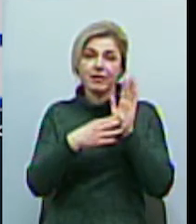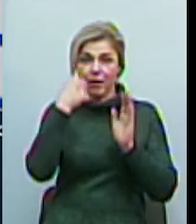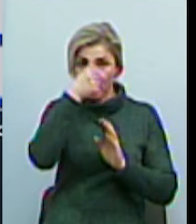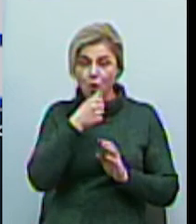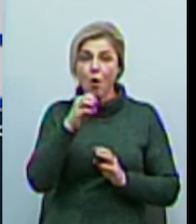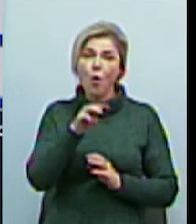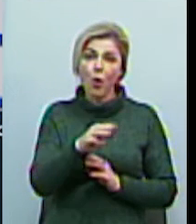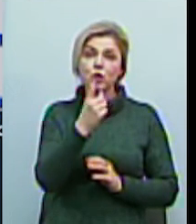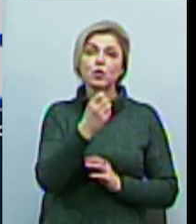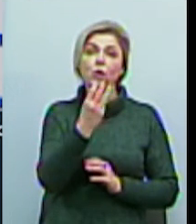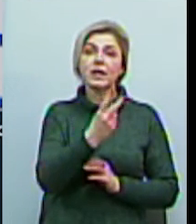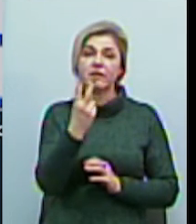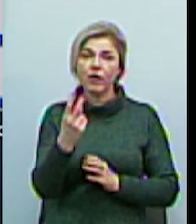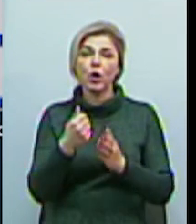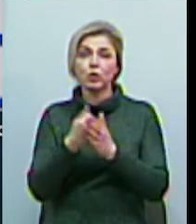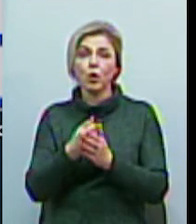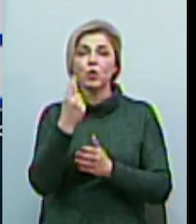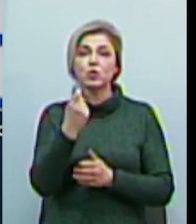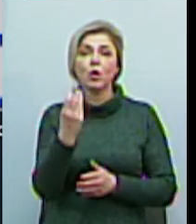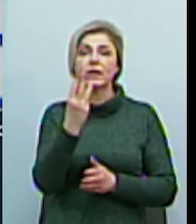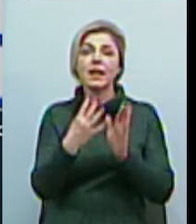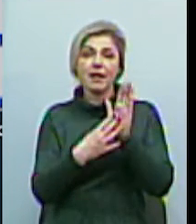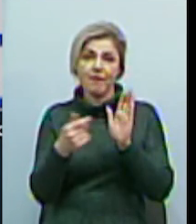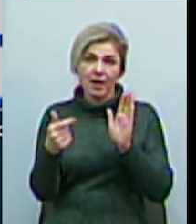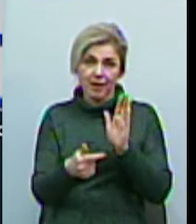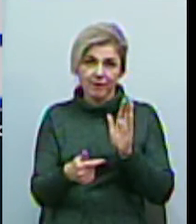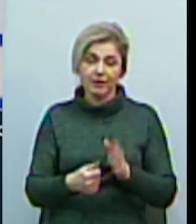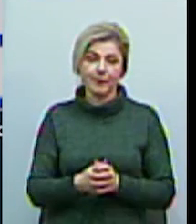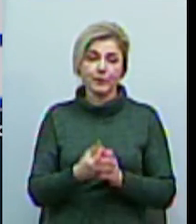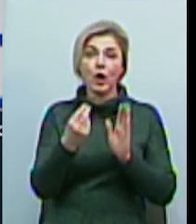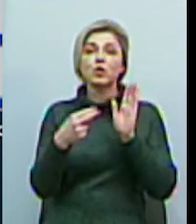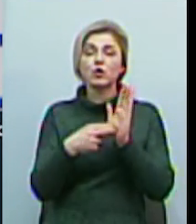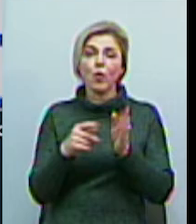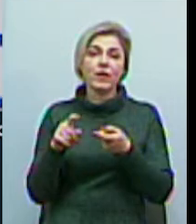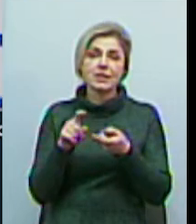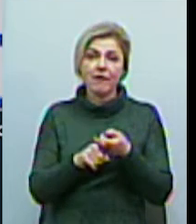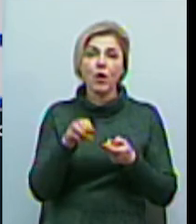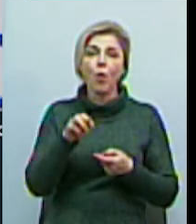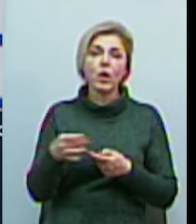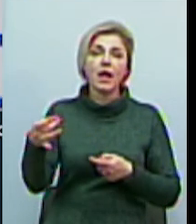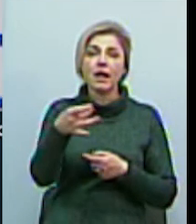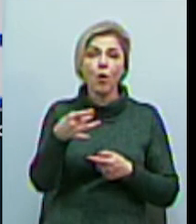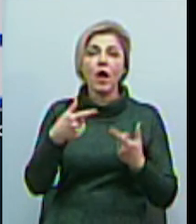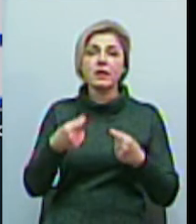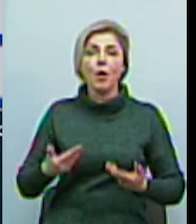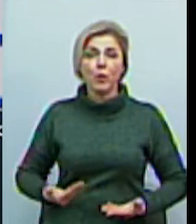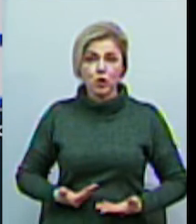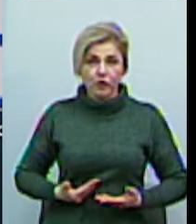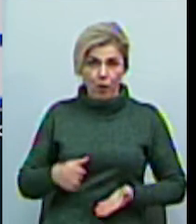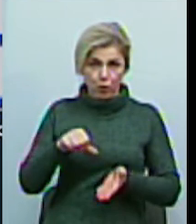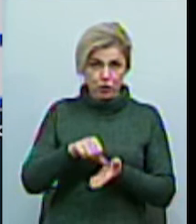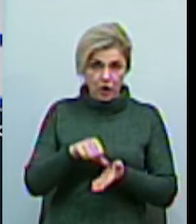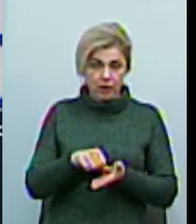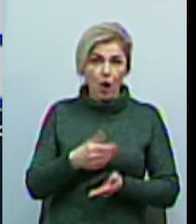від 132 до 139 гривень. Вартість залежить від регіону, де проживає учасник тесту.